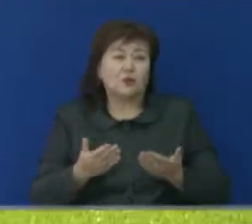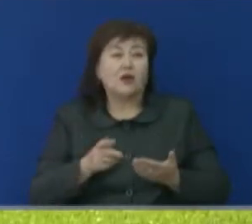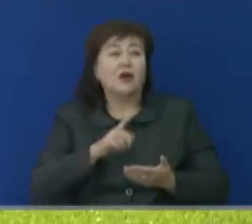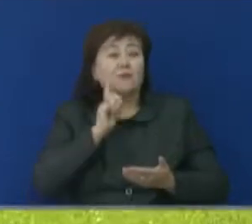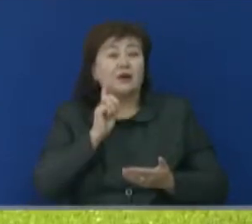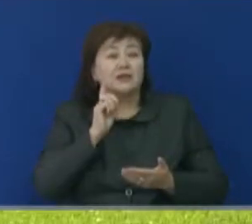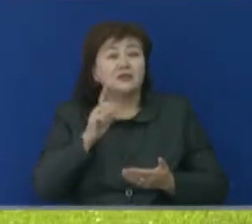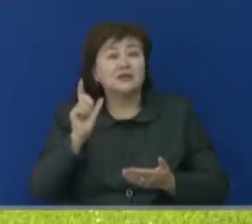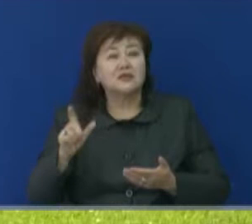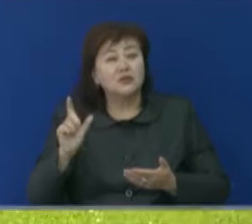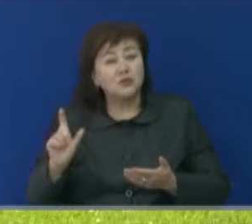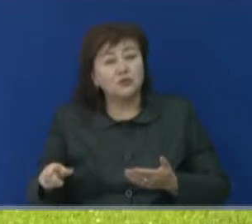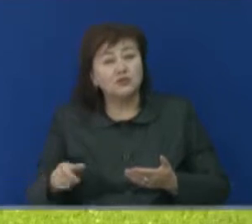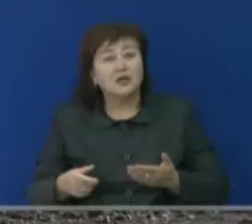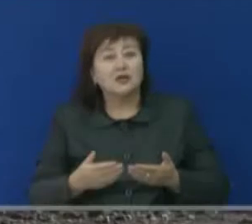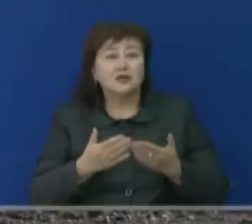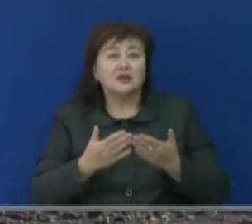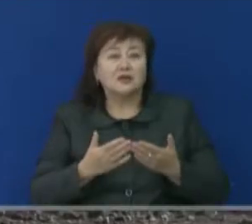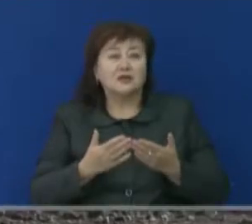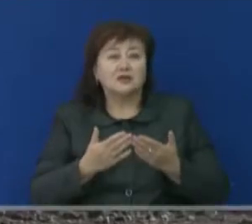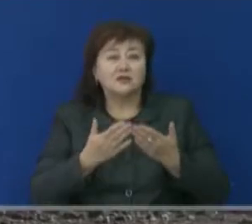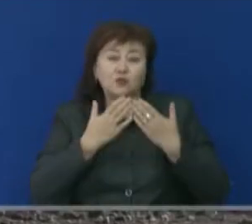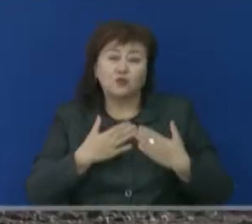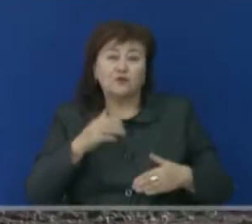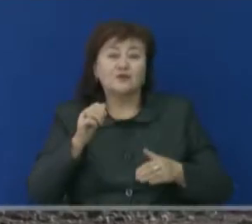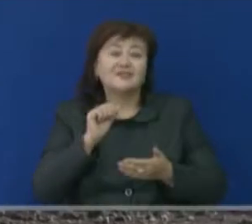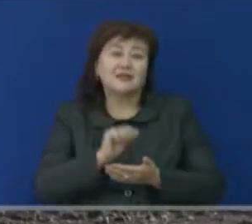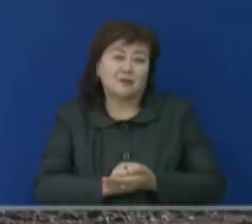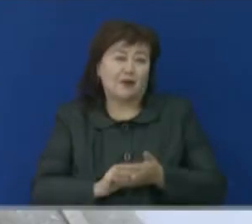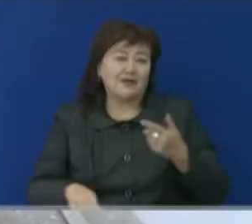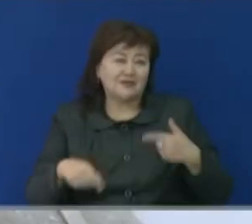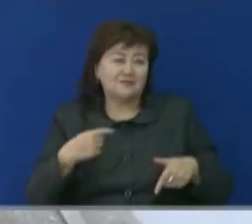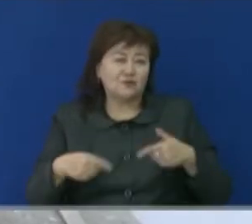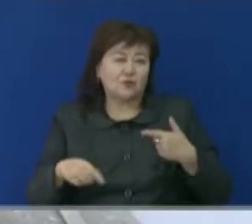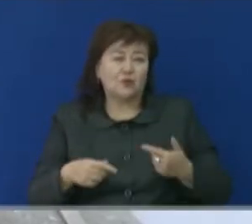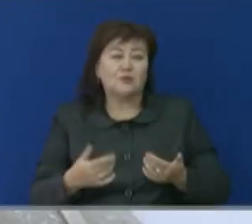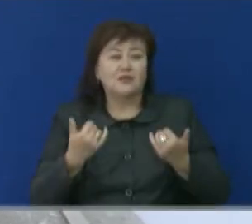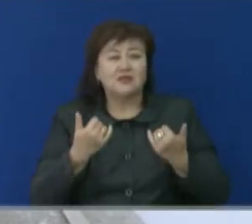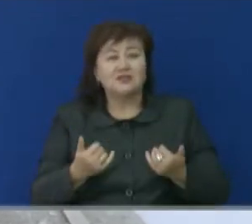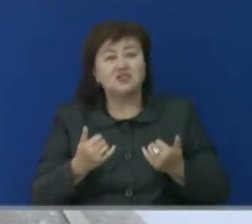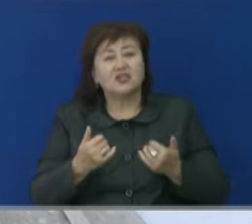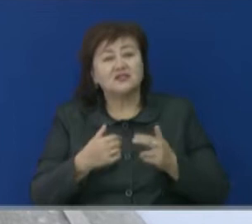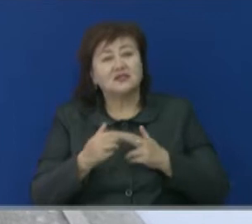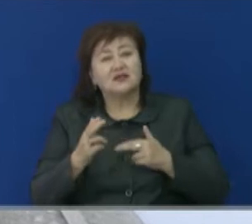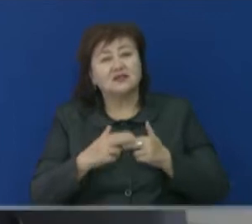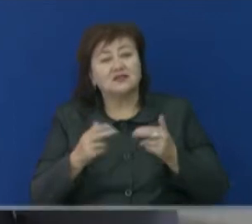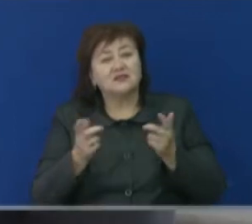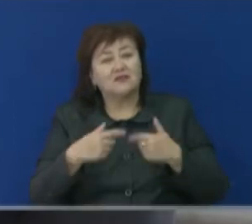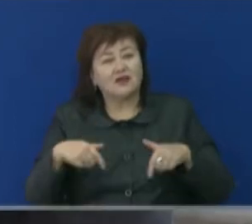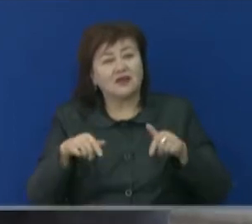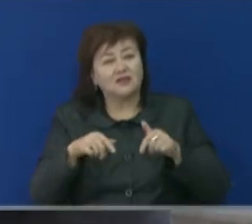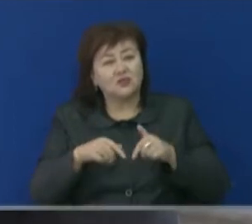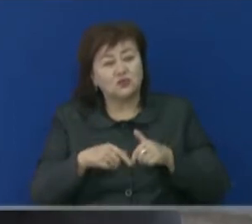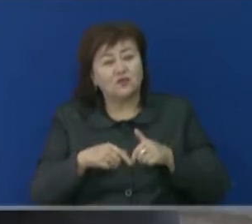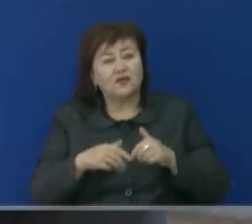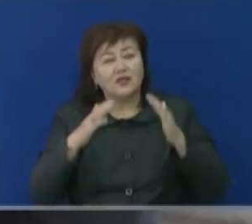үшін футбол алаңы орналастырылған. Айта кету керек, ауыл ішінде жаңа құрылыс бой көтеруде. Ішкі жұмысы аяқталуға жақын сыйымдылығы кең